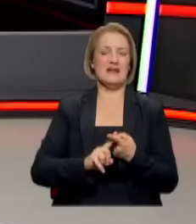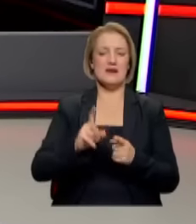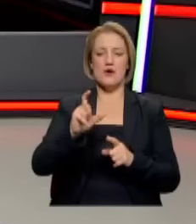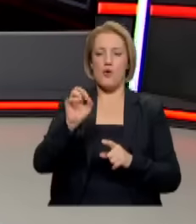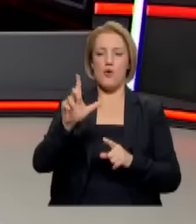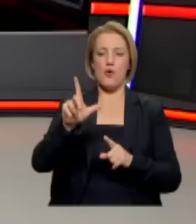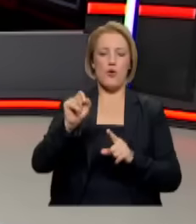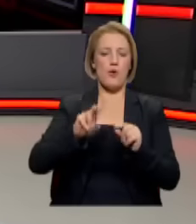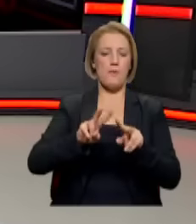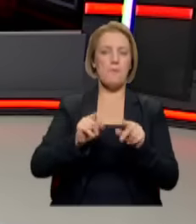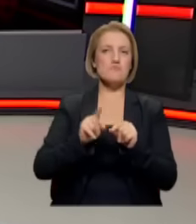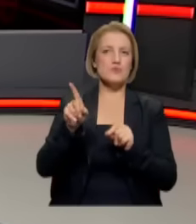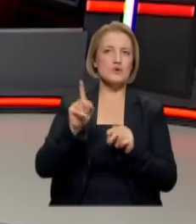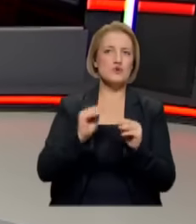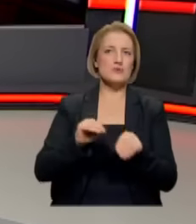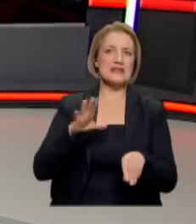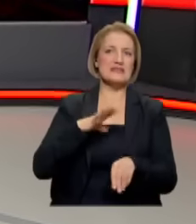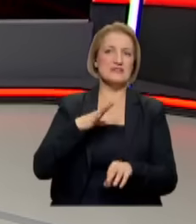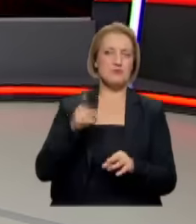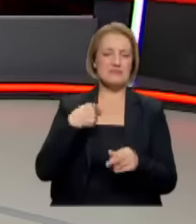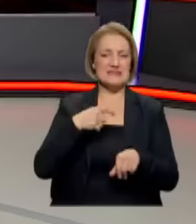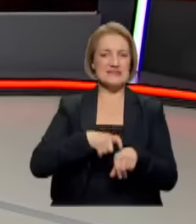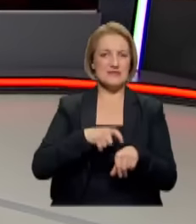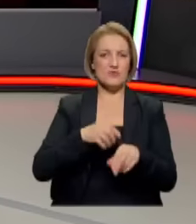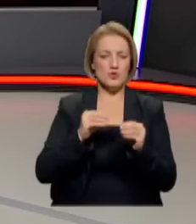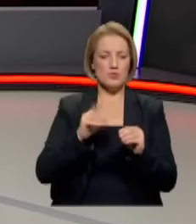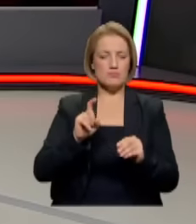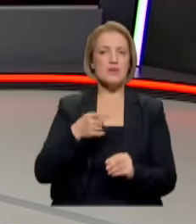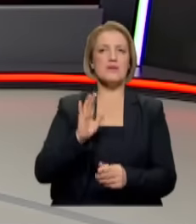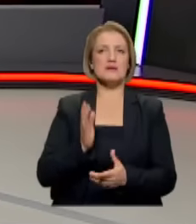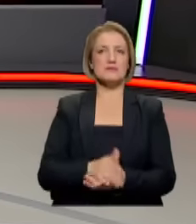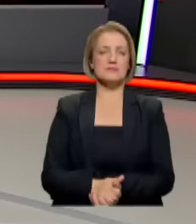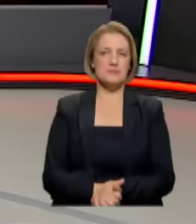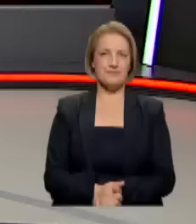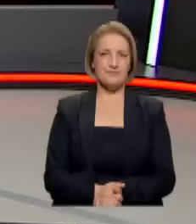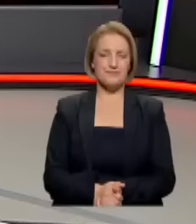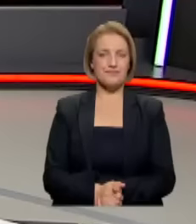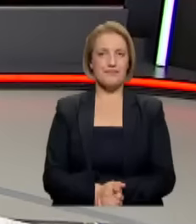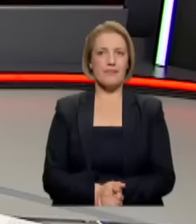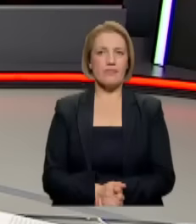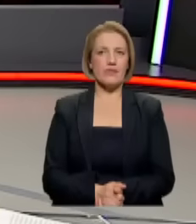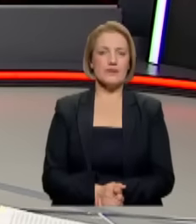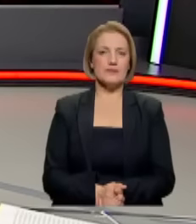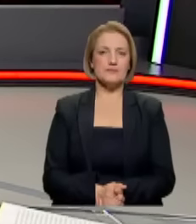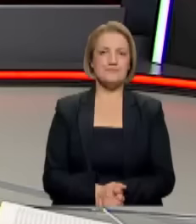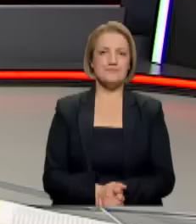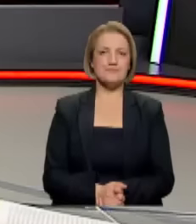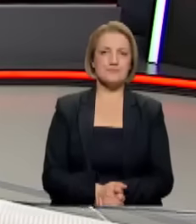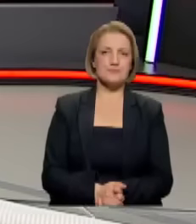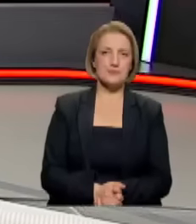Kolomb'un yumurtasını istiyorlar Biz tavuk yumurtası Bulamazken Evet efendim